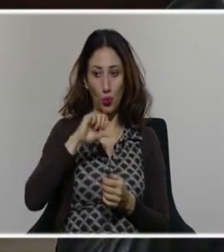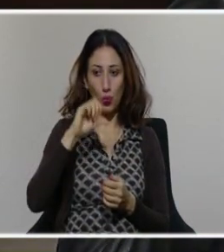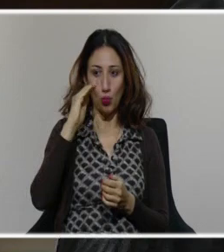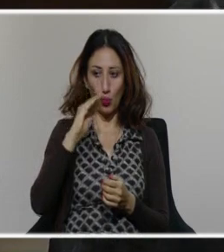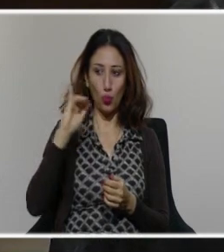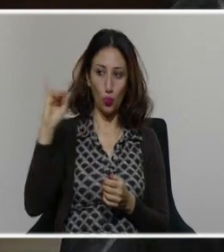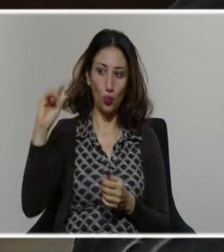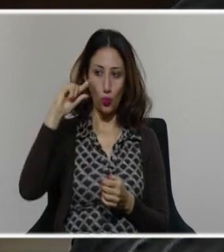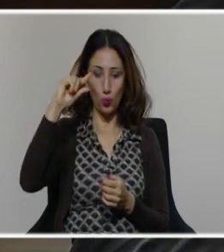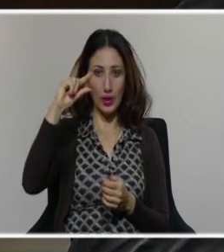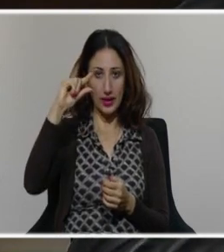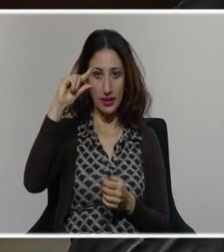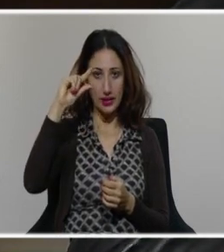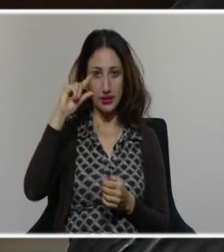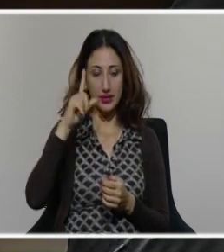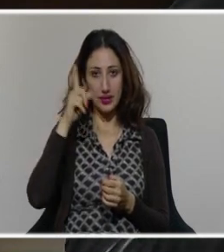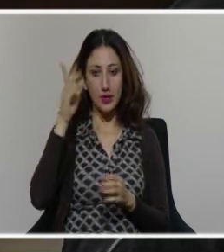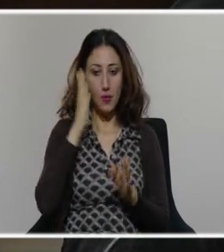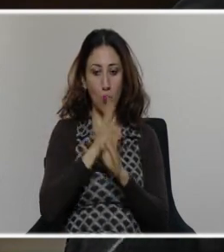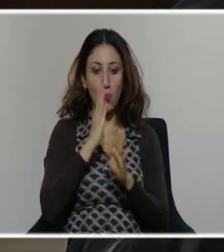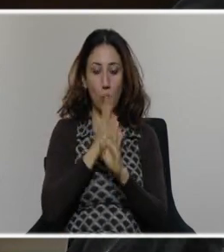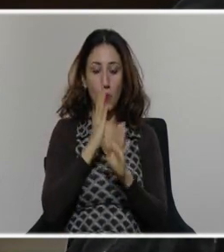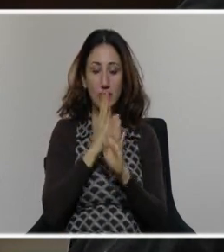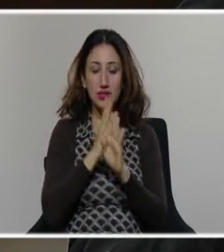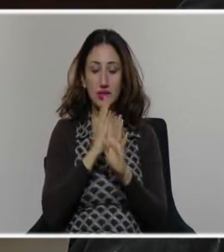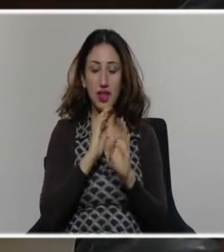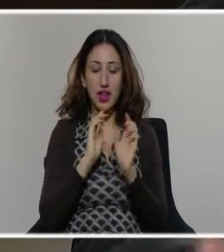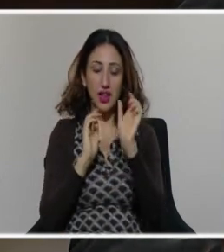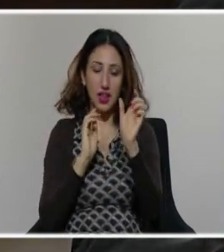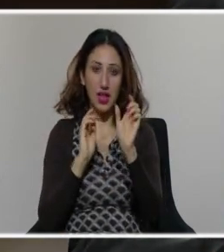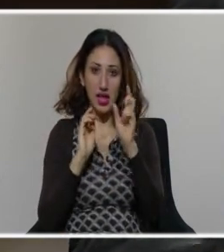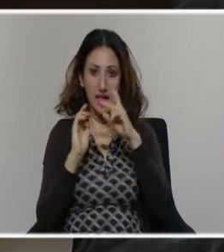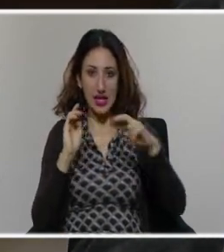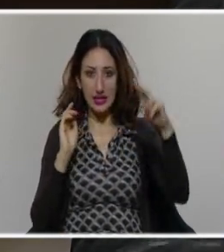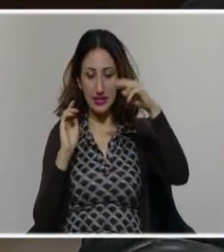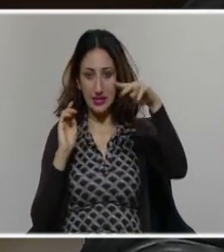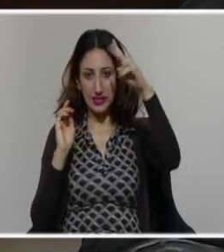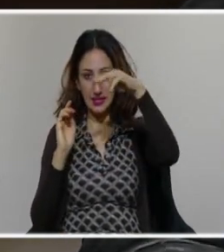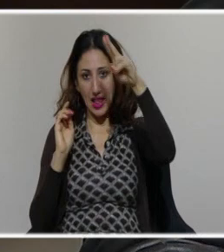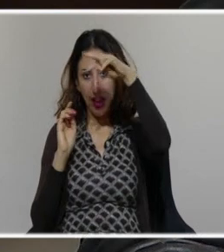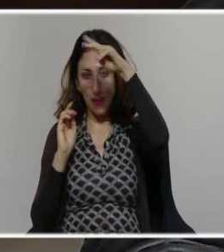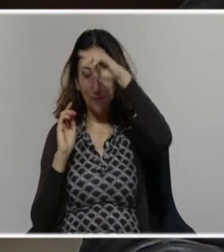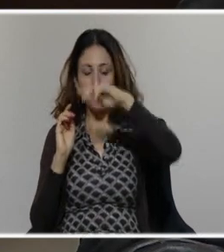كنا بنحمل هم المشهد اللي هو فيه. انا فاكر كان في مشهد على السلم، هو كان طالع طبعا